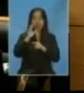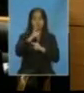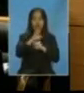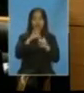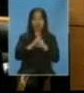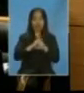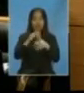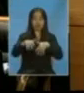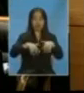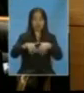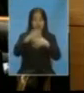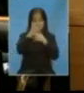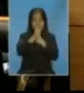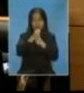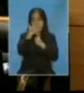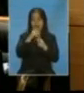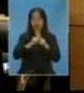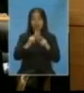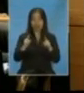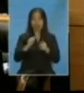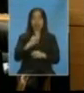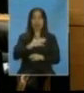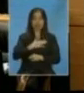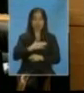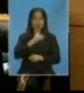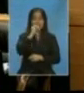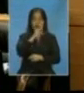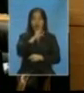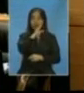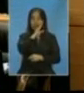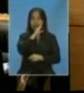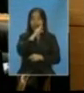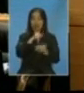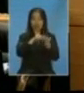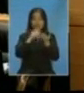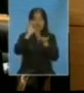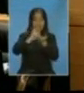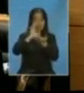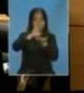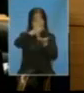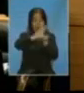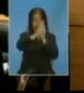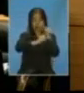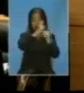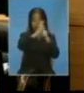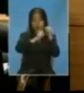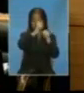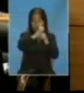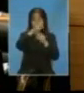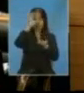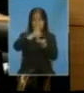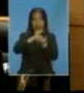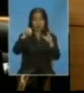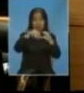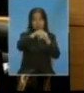มเลยครับแต่พวกผมบอกว่าถ้าท่านไม่เอาเข้างบประมาณเนี่ยท่านจะไม่ทำในสิ่งที่รอง